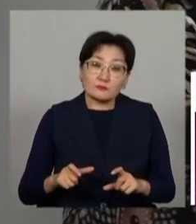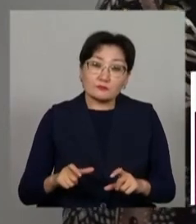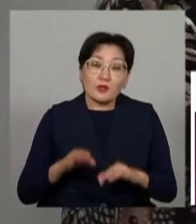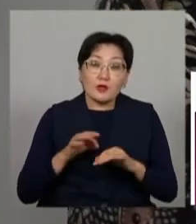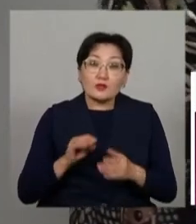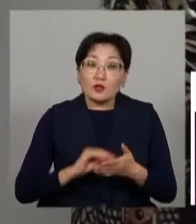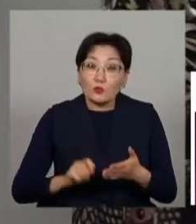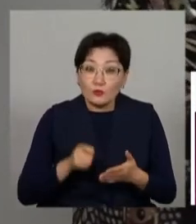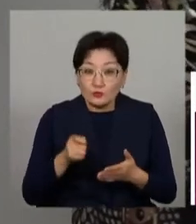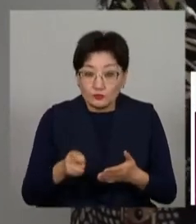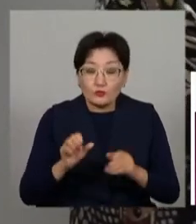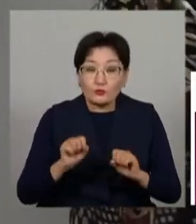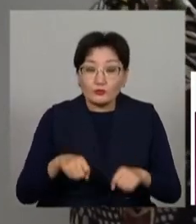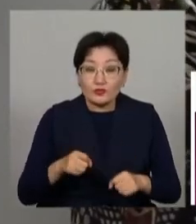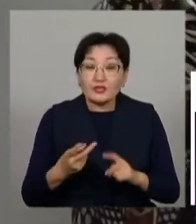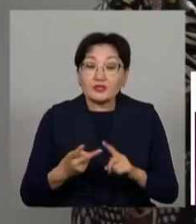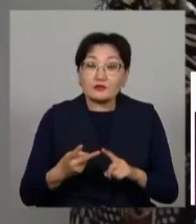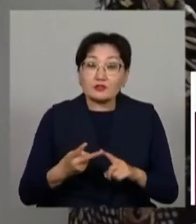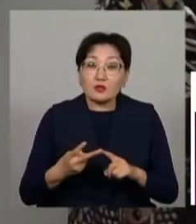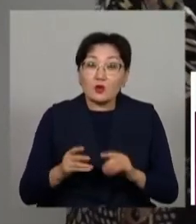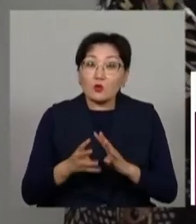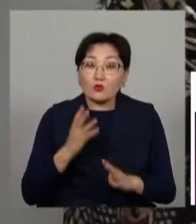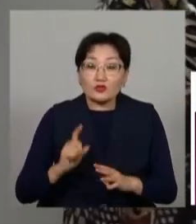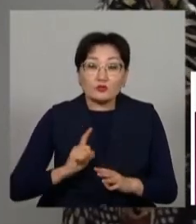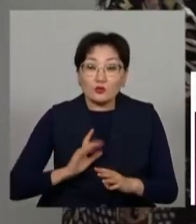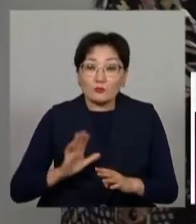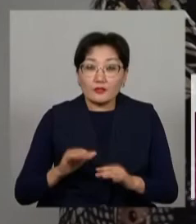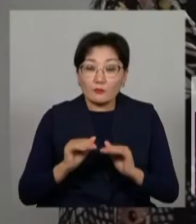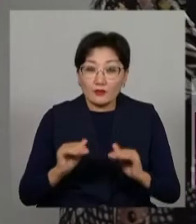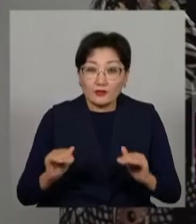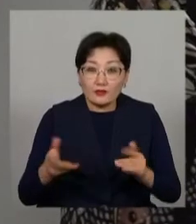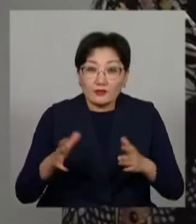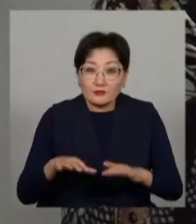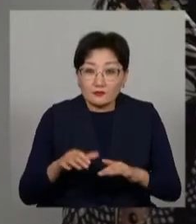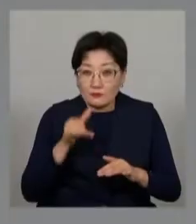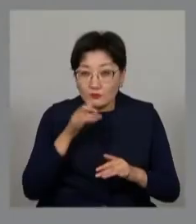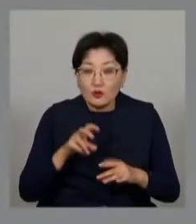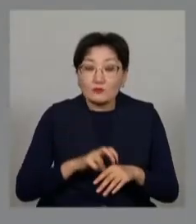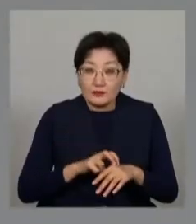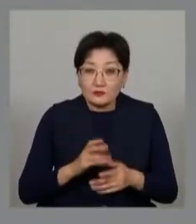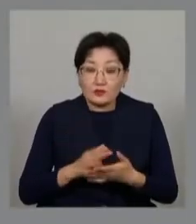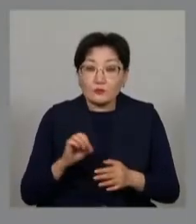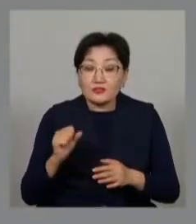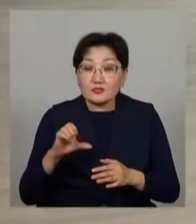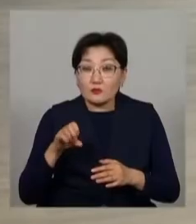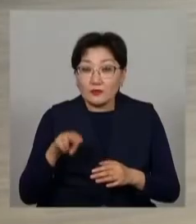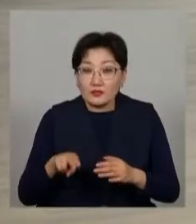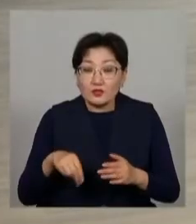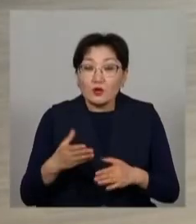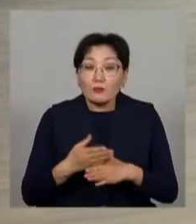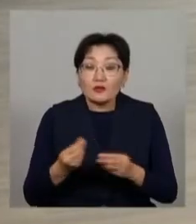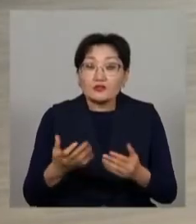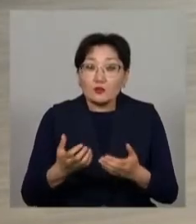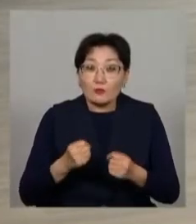өткізе береміз. Екіншіден очередьте тұрмаймыз, оның үстіне балдарды тастап кетуге қорқасын. Атаулы әлеуметтік көмек алу үшін әр